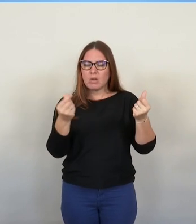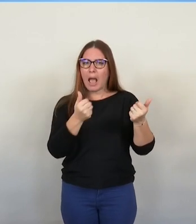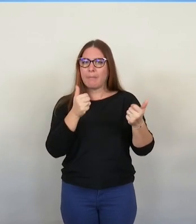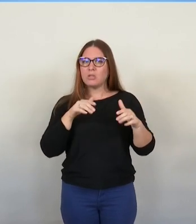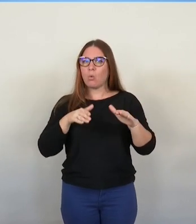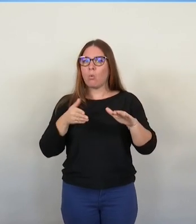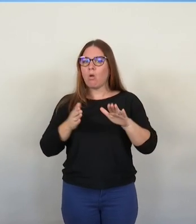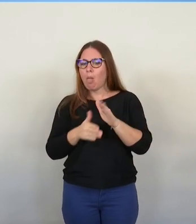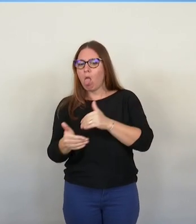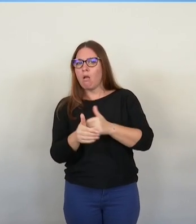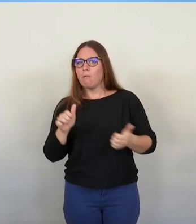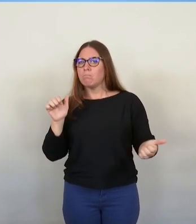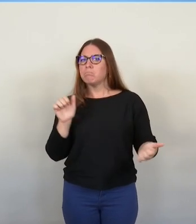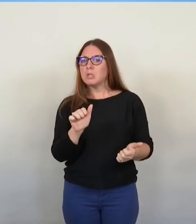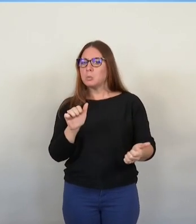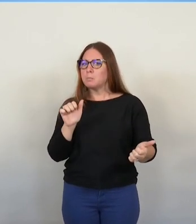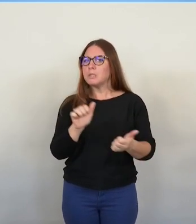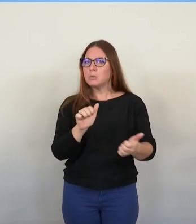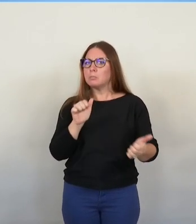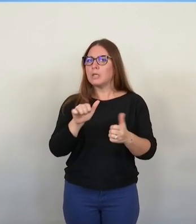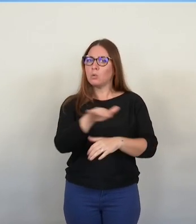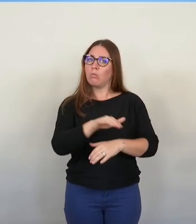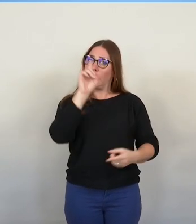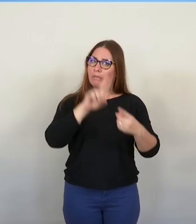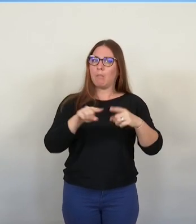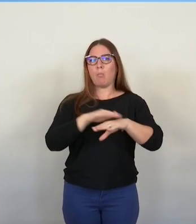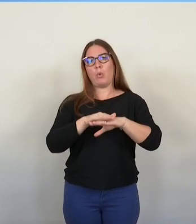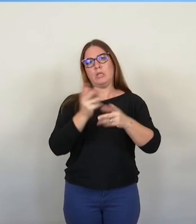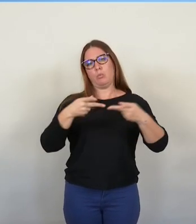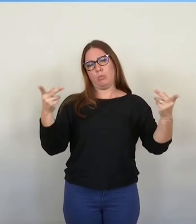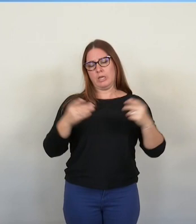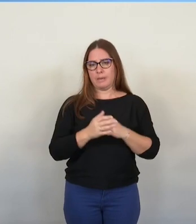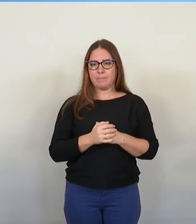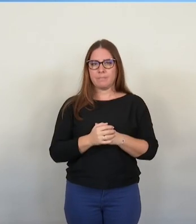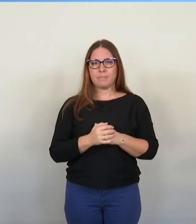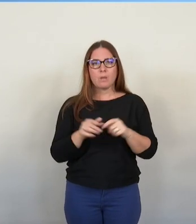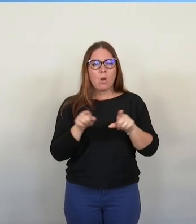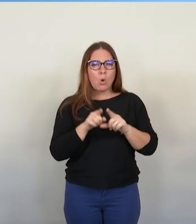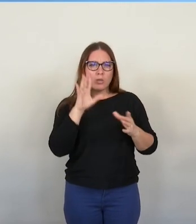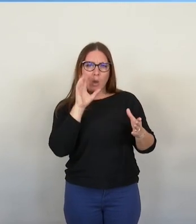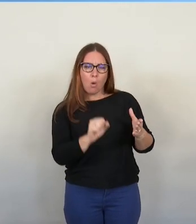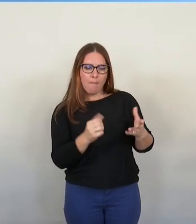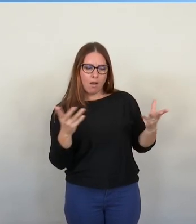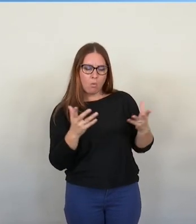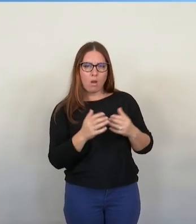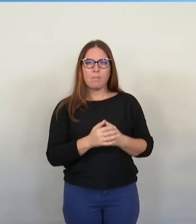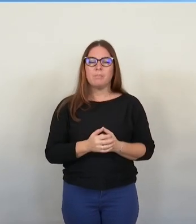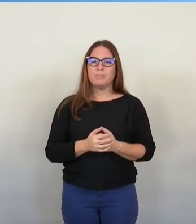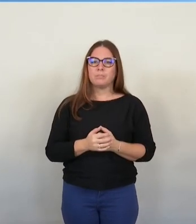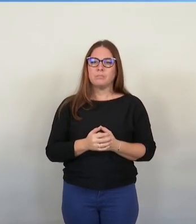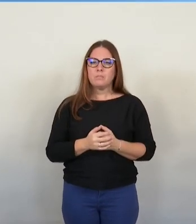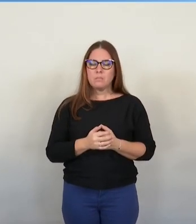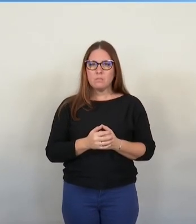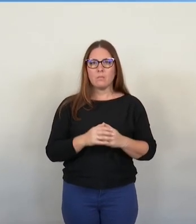pression sur ce type de d'acteur sur ces politiques publiques dernier élément qu' que nous avons identifié difficulté à réellement